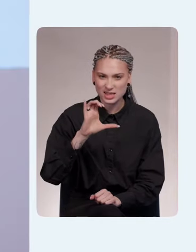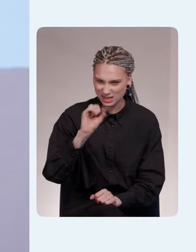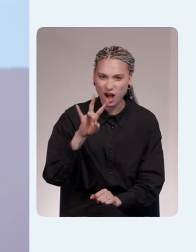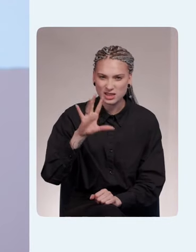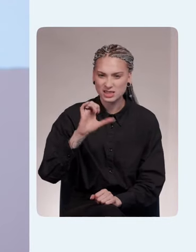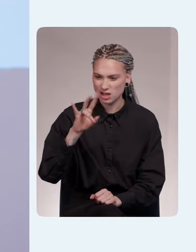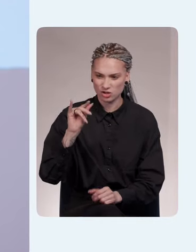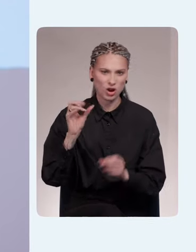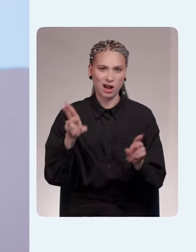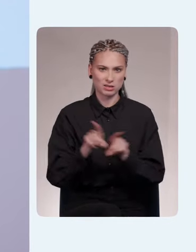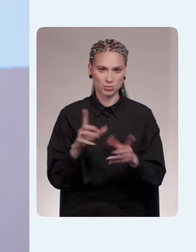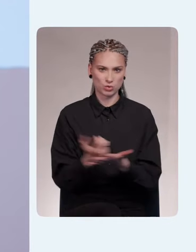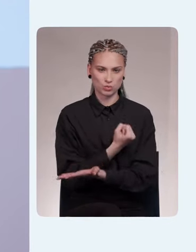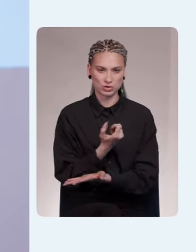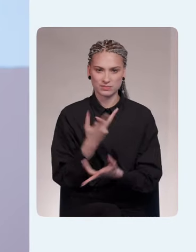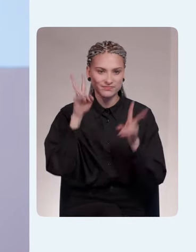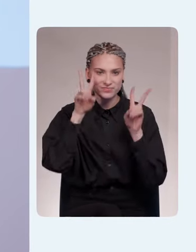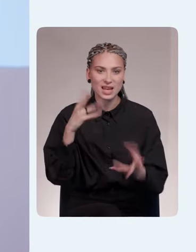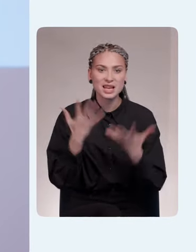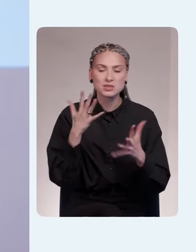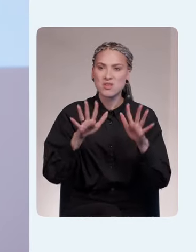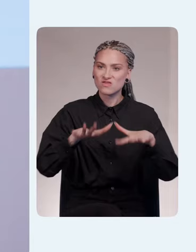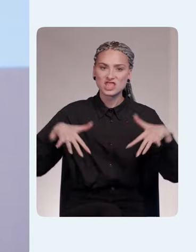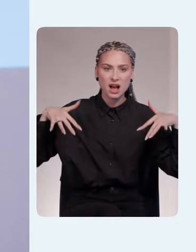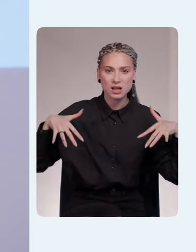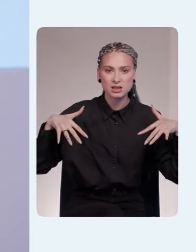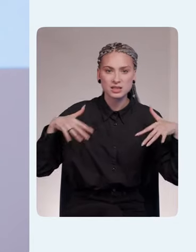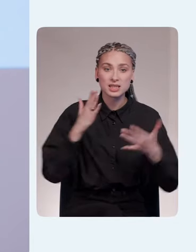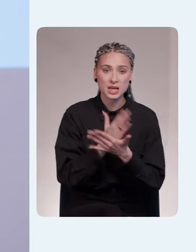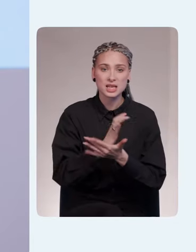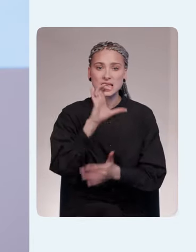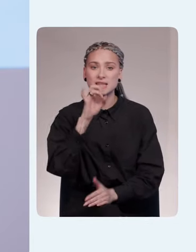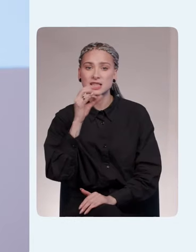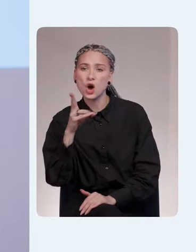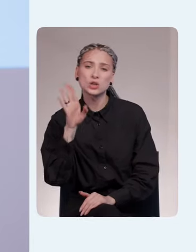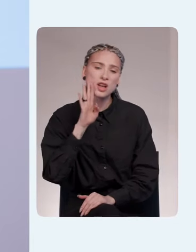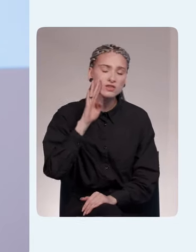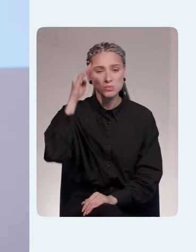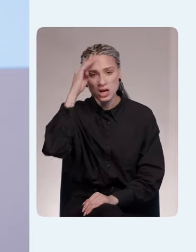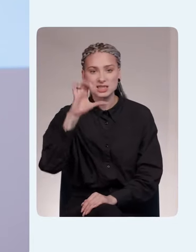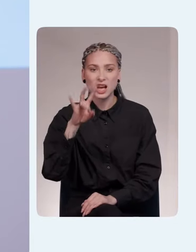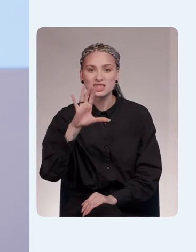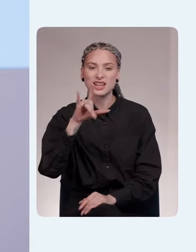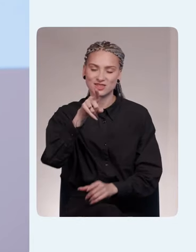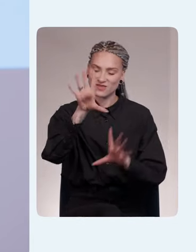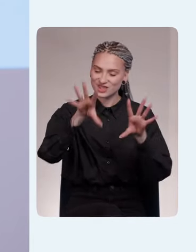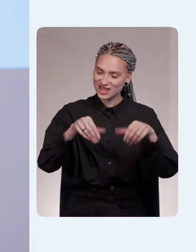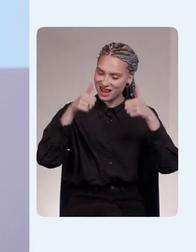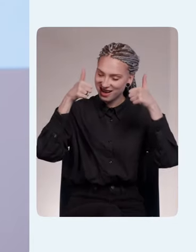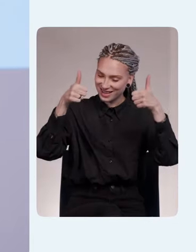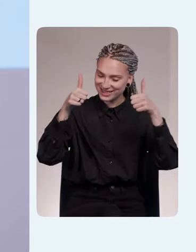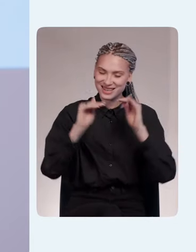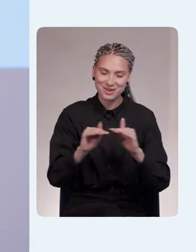так получилось? Не знаю. Если вдруг в зале есть Саньки, девчонки, парни, Сан Санычи, вы все классные ребята,